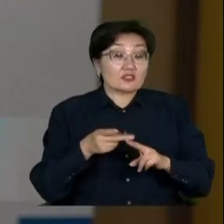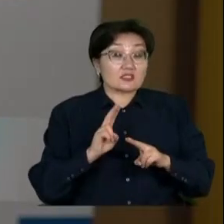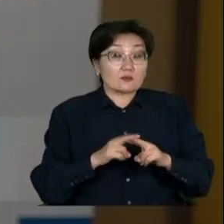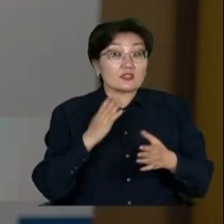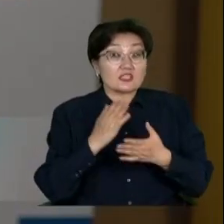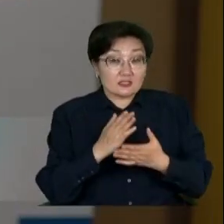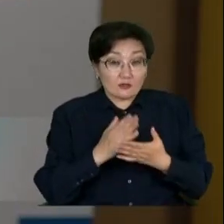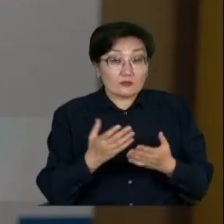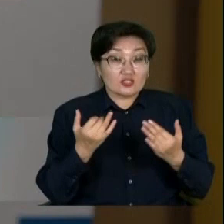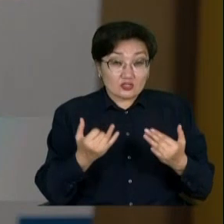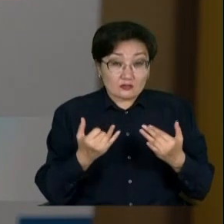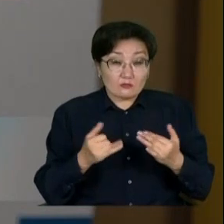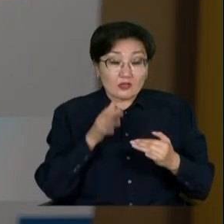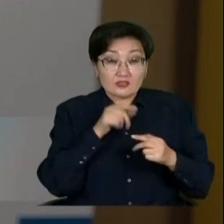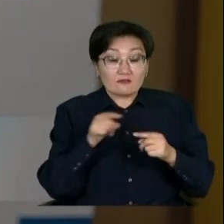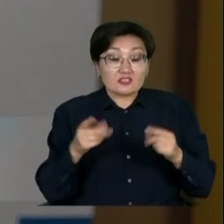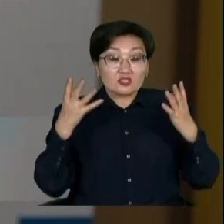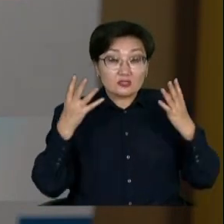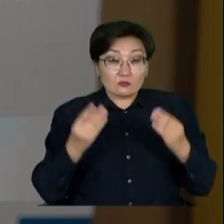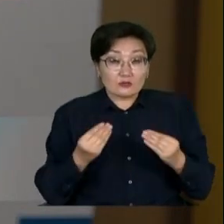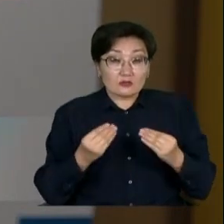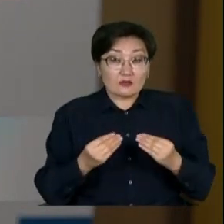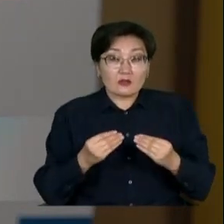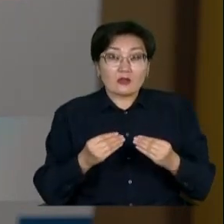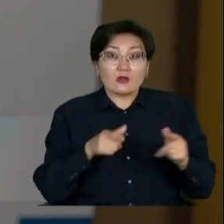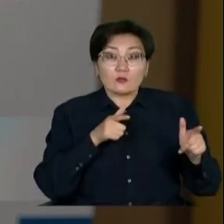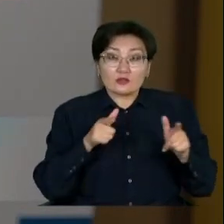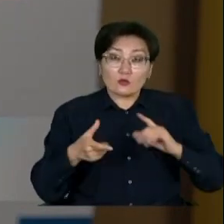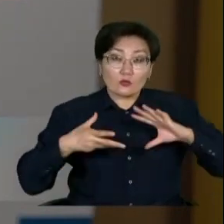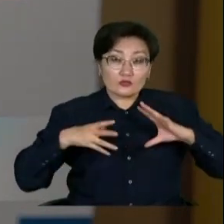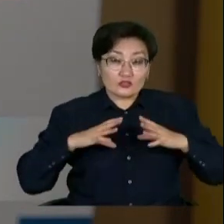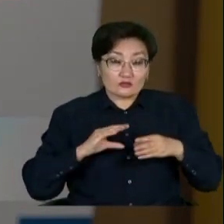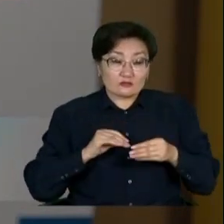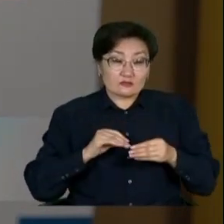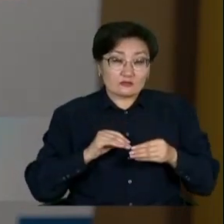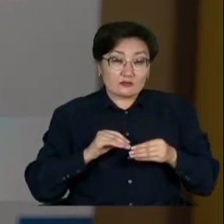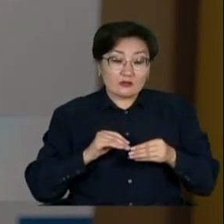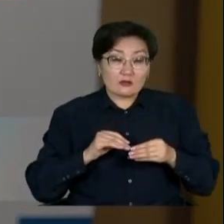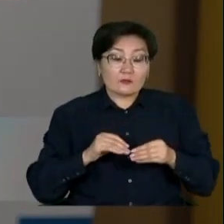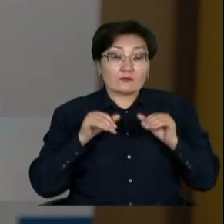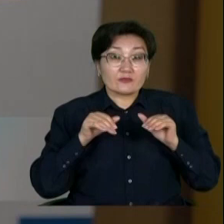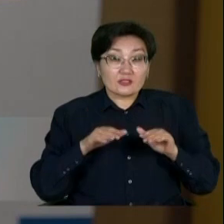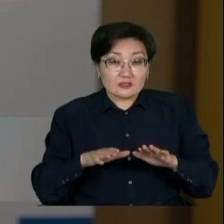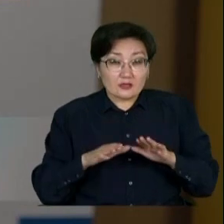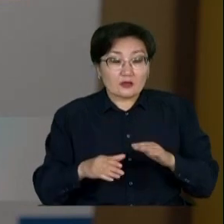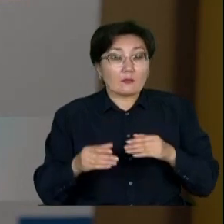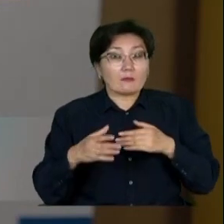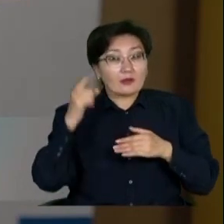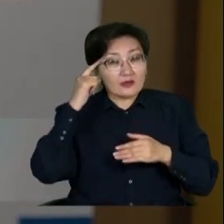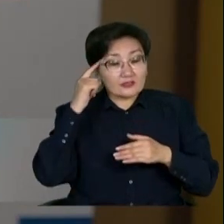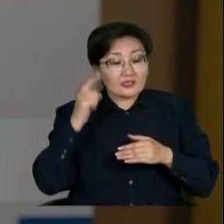перед нами, в течение дня выработать общие подходы и понимание